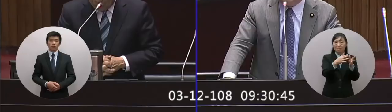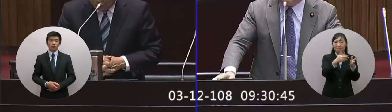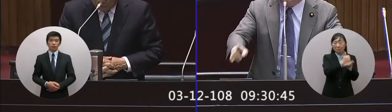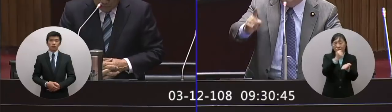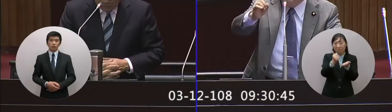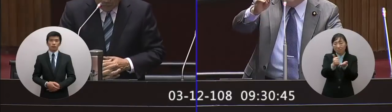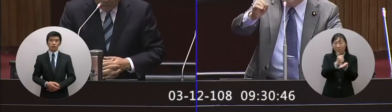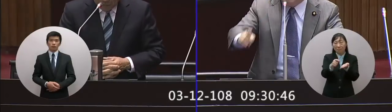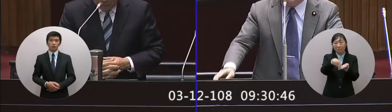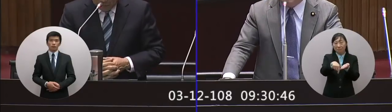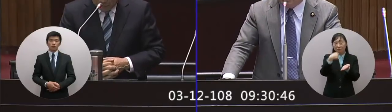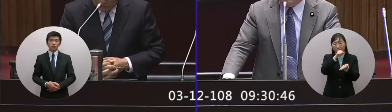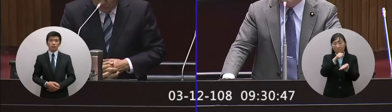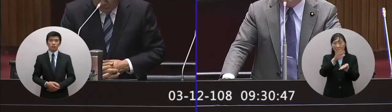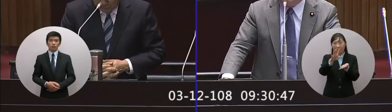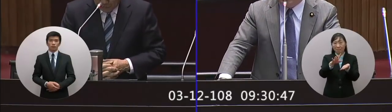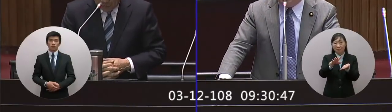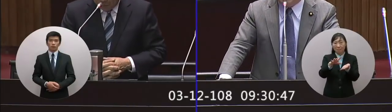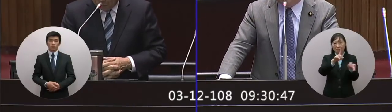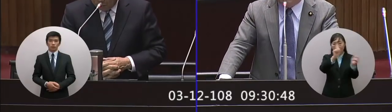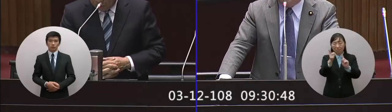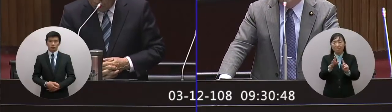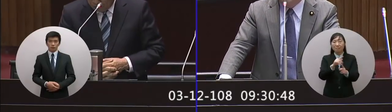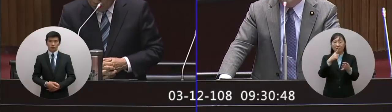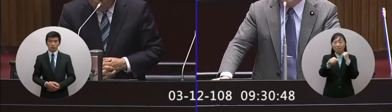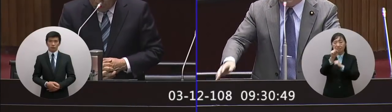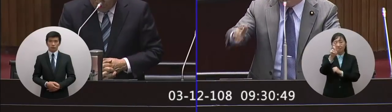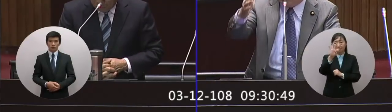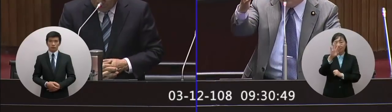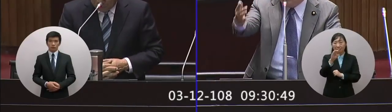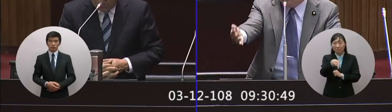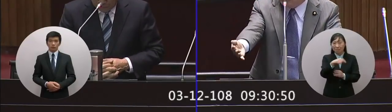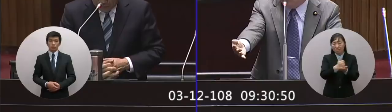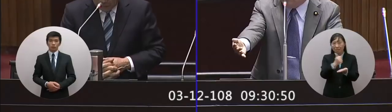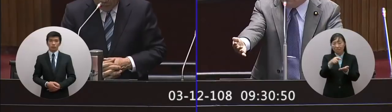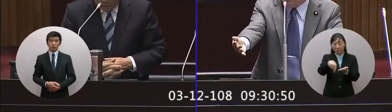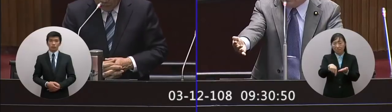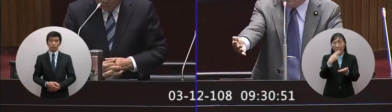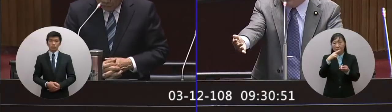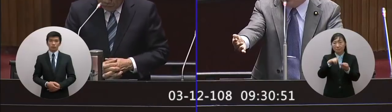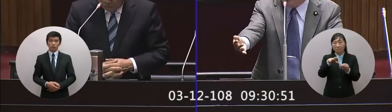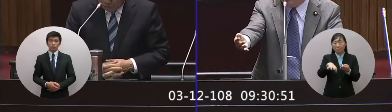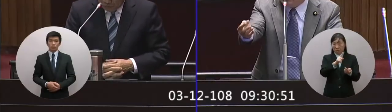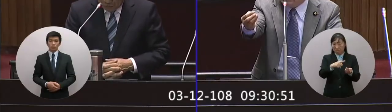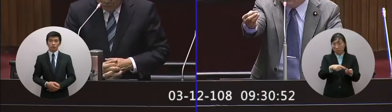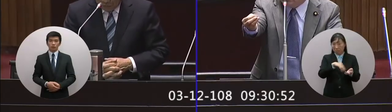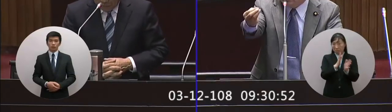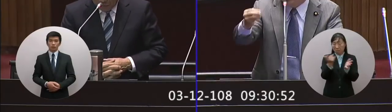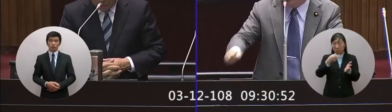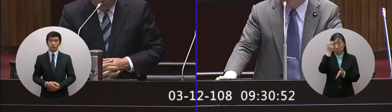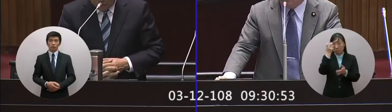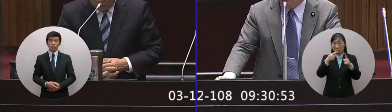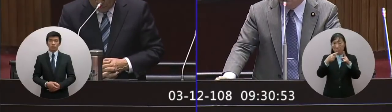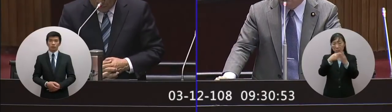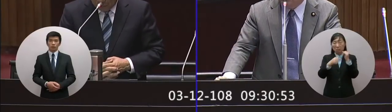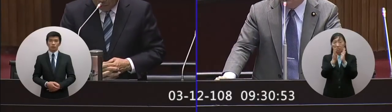湾啊，像一年一天十几万个邮包，那这个关务方面的检查能力有限，所以其实都是